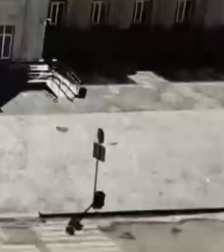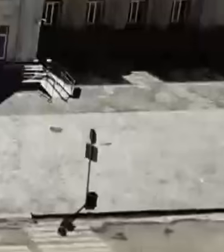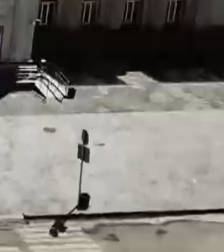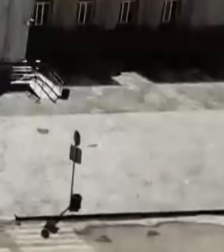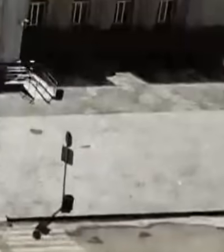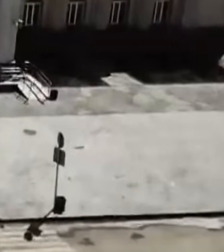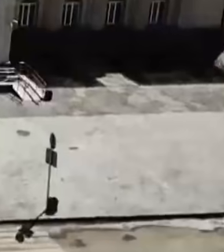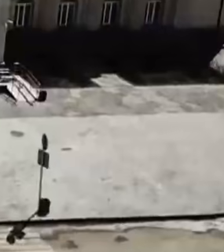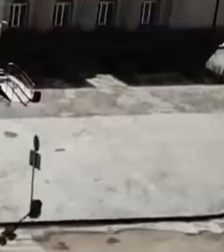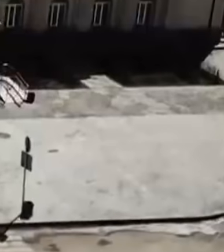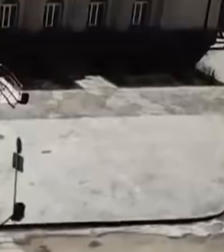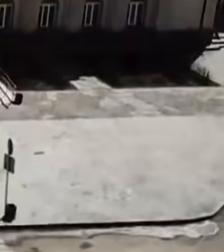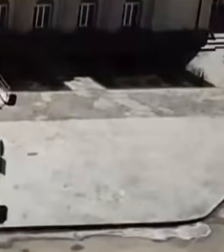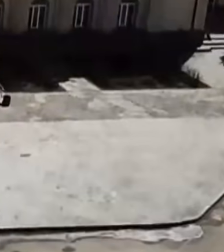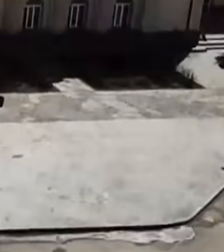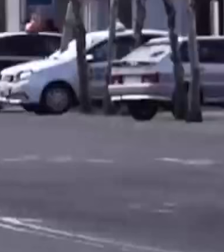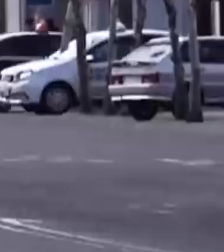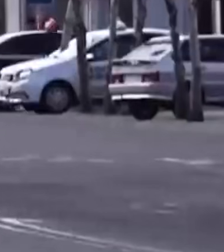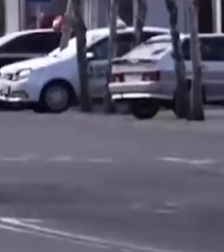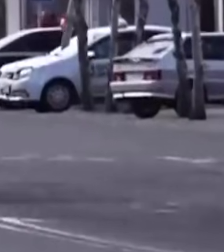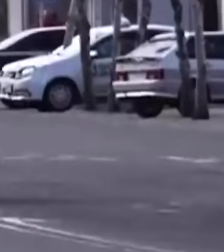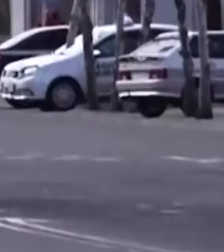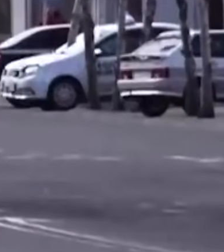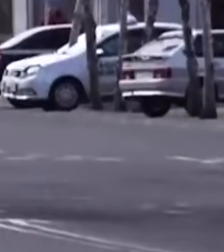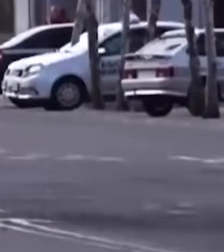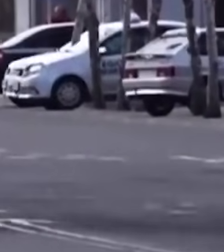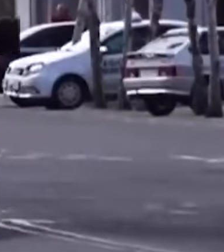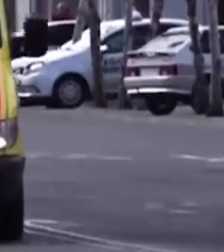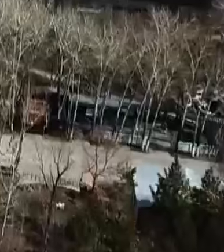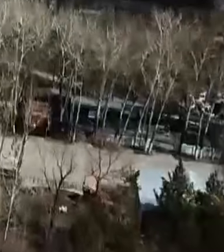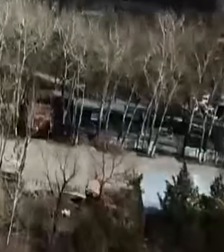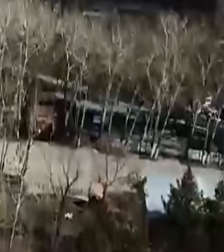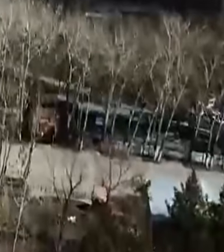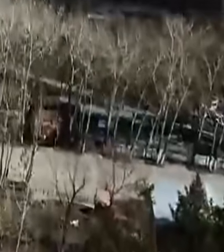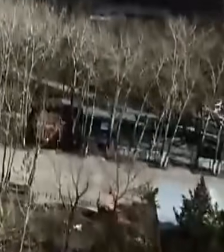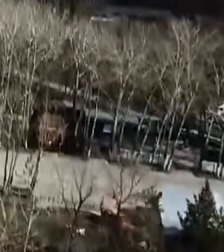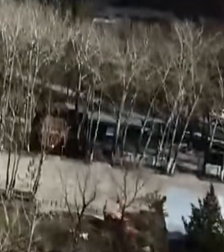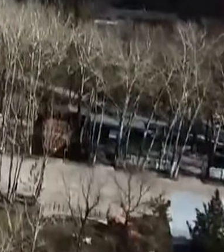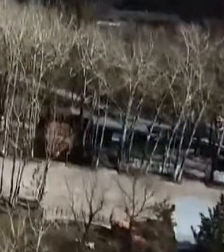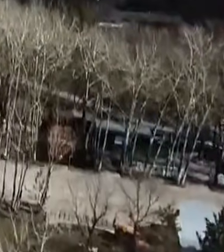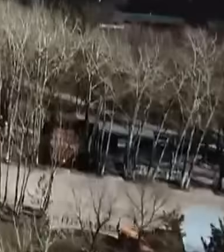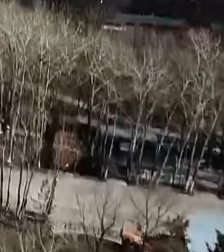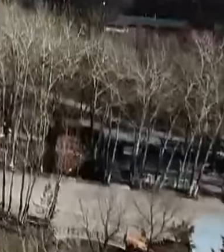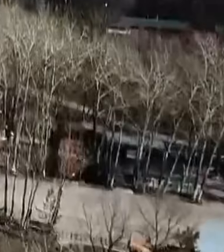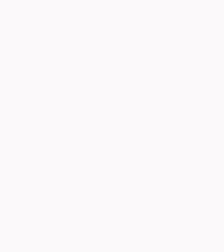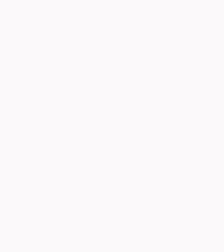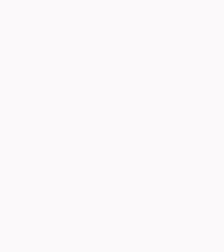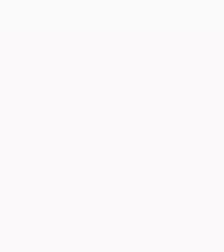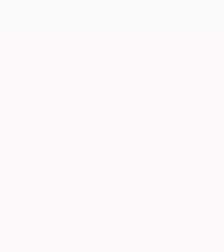өтініш берудің қажеті жоқ. Азаматтардың денсаулығы мен экономикалық жағдайы мемлекет бақылауында.